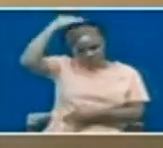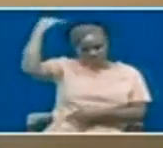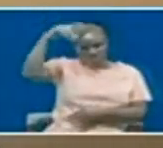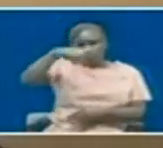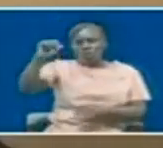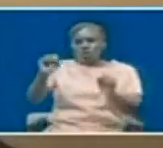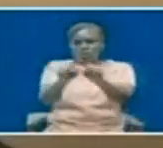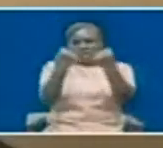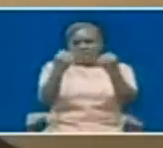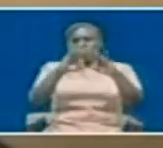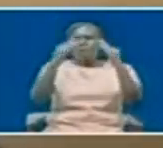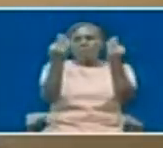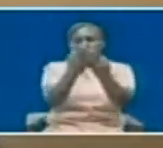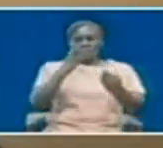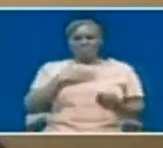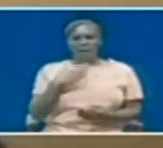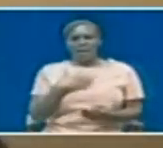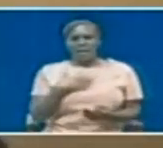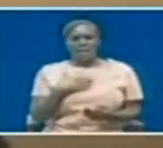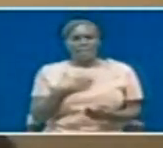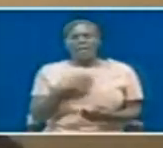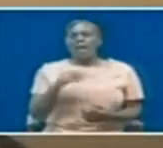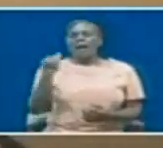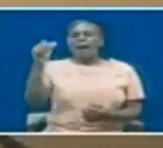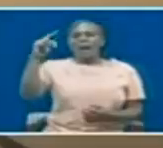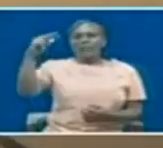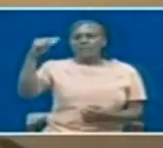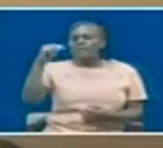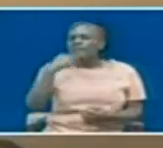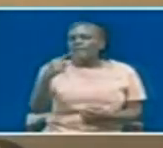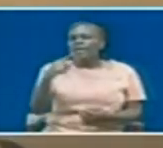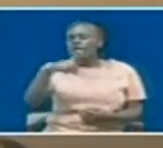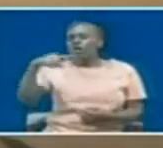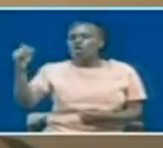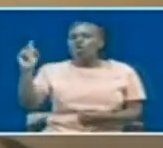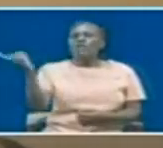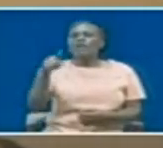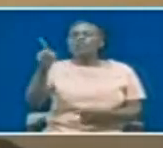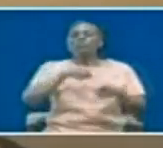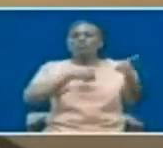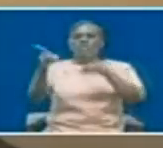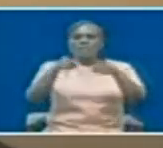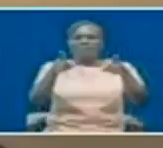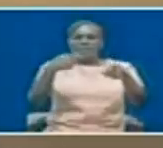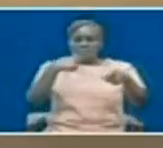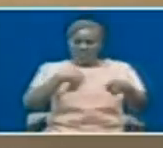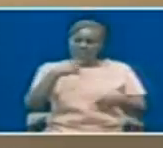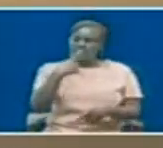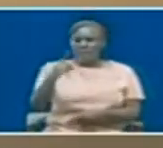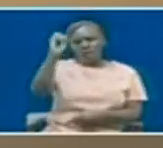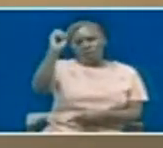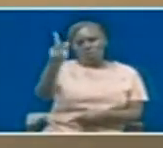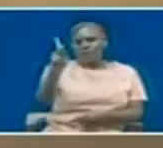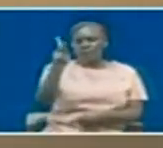yangu. Sasa agenti wangu akaniambia tuendeze Nairobi ili usafiri. Nikamwambia sawa